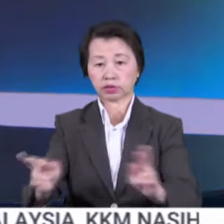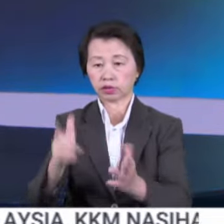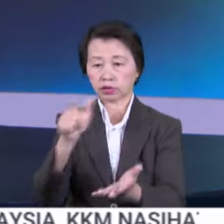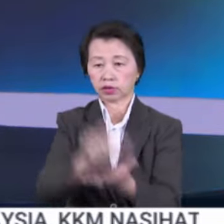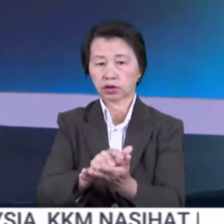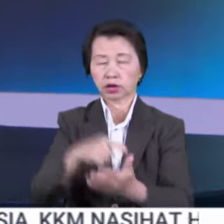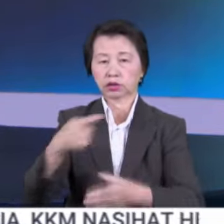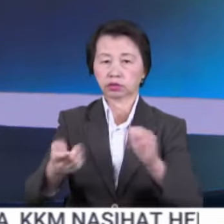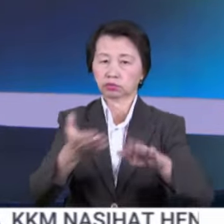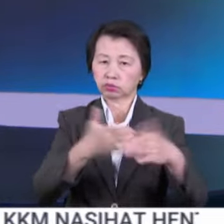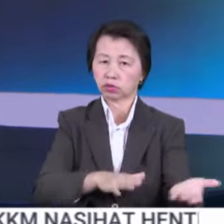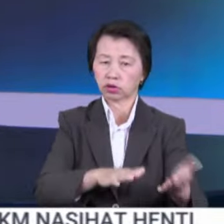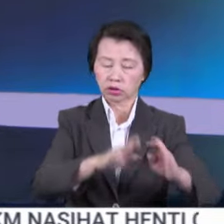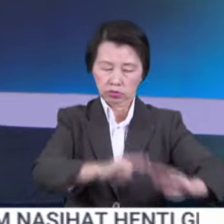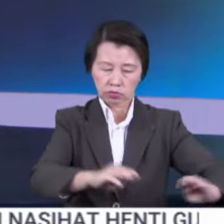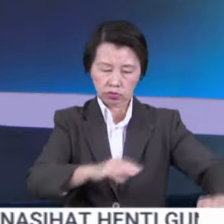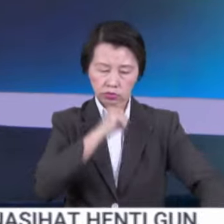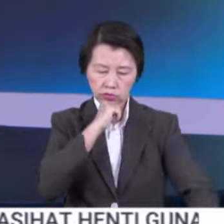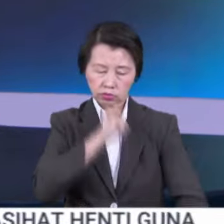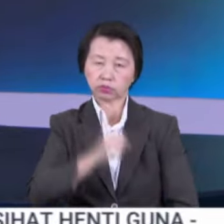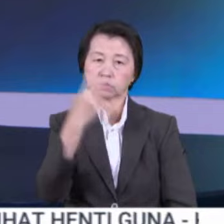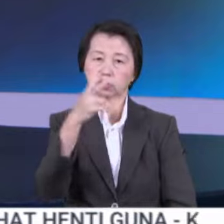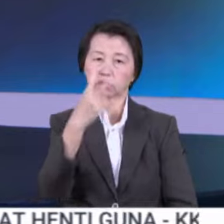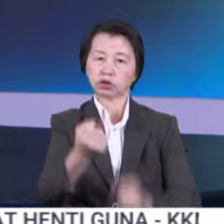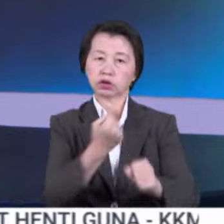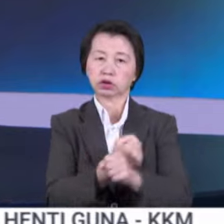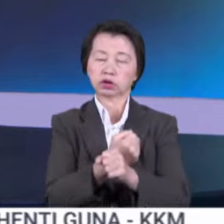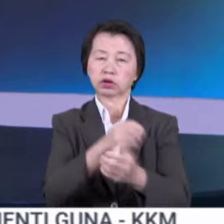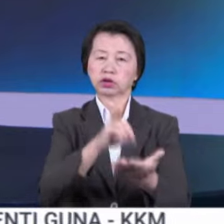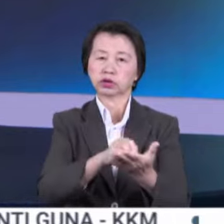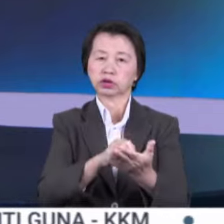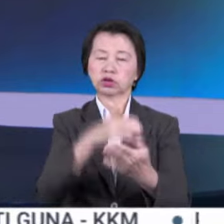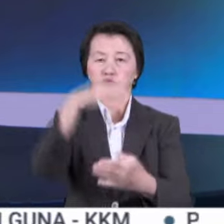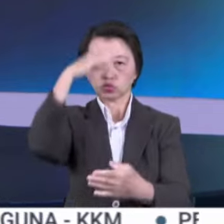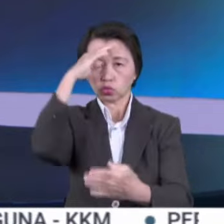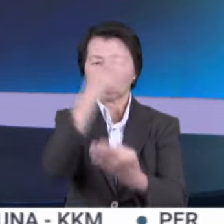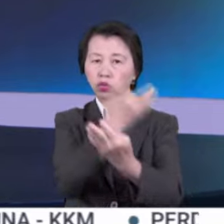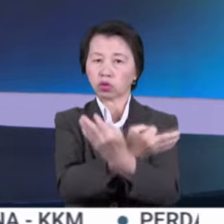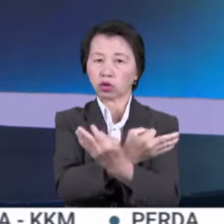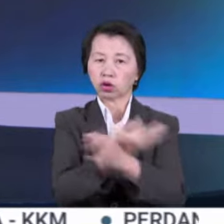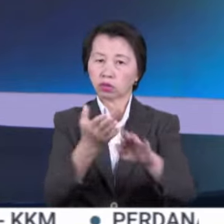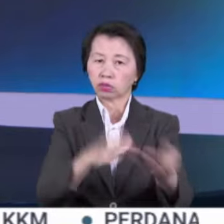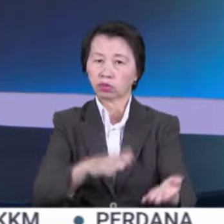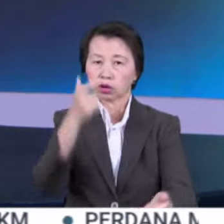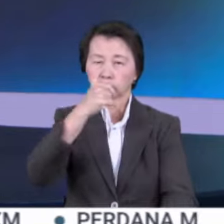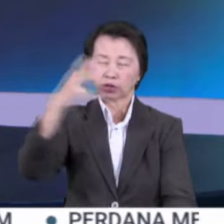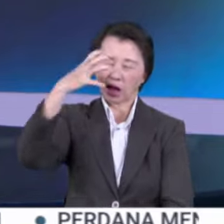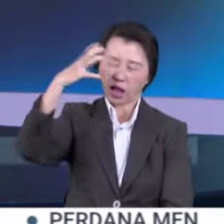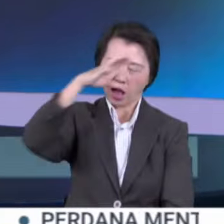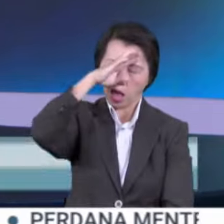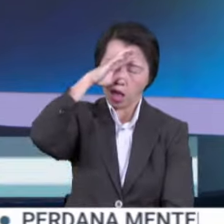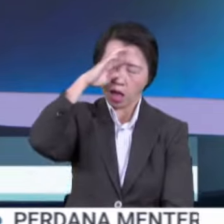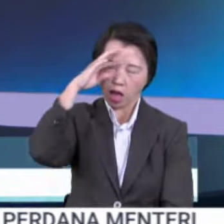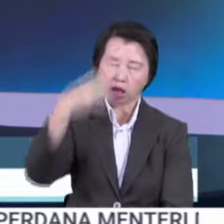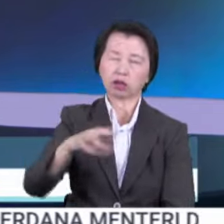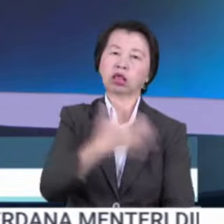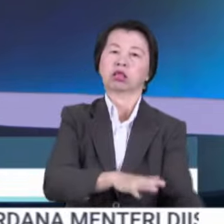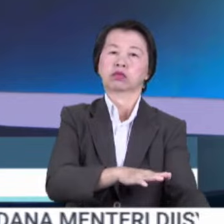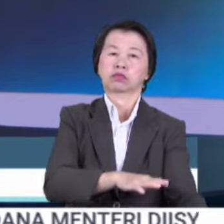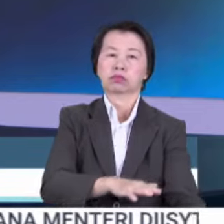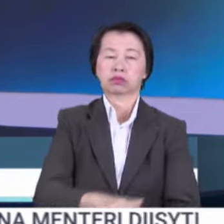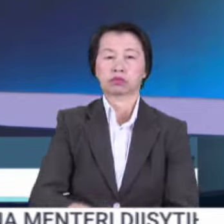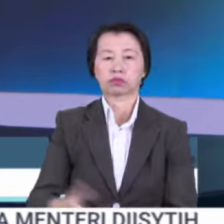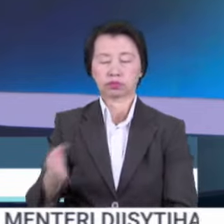kematian seorang murid berusia 12 tahun di peluang yang disaki Maul akibat stroke kabel kesehatan dan perpaduan